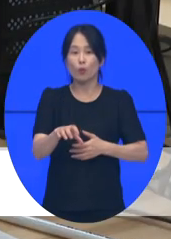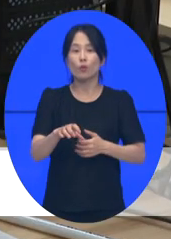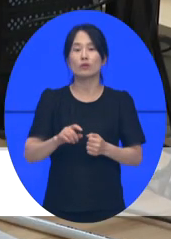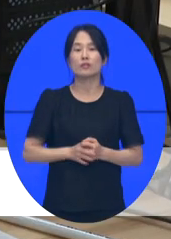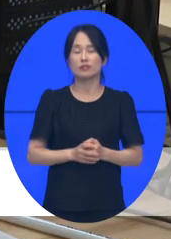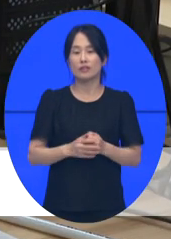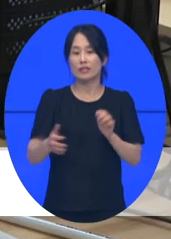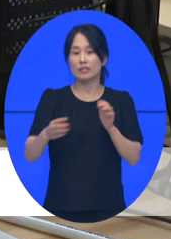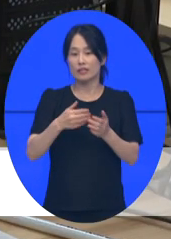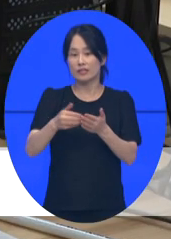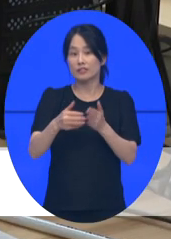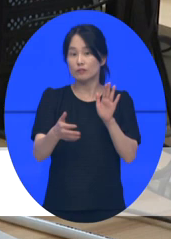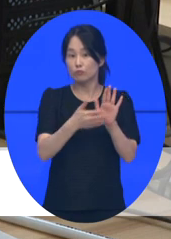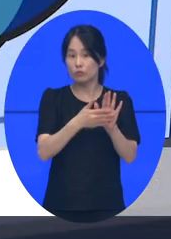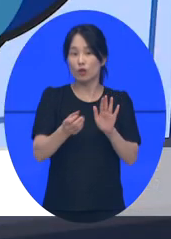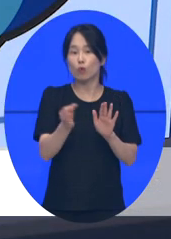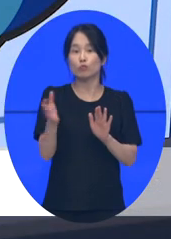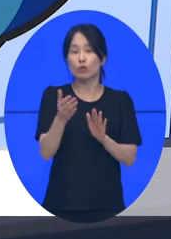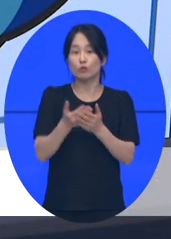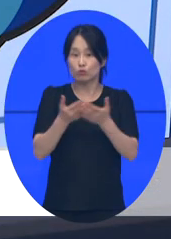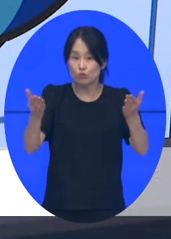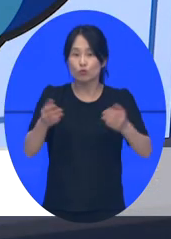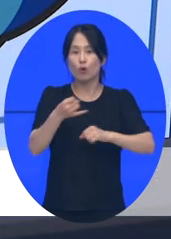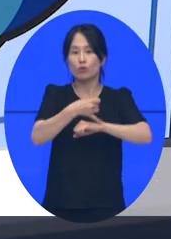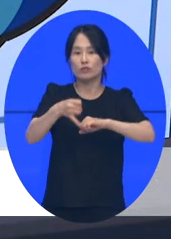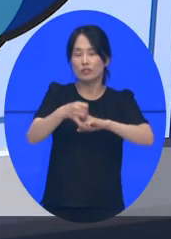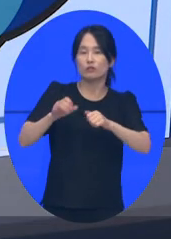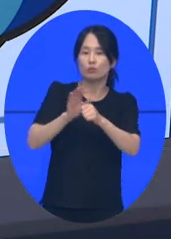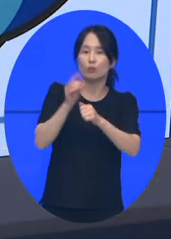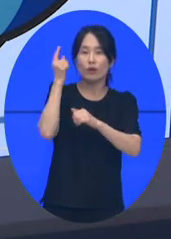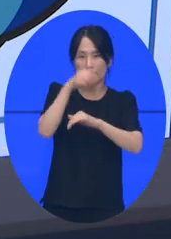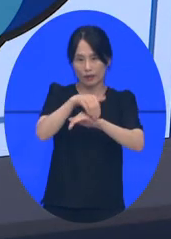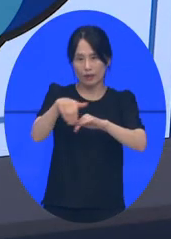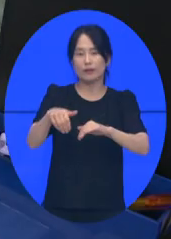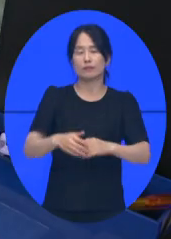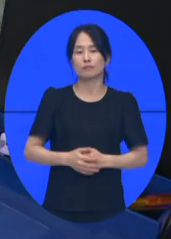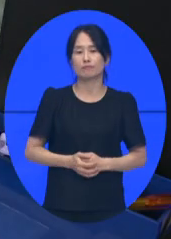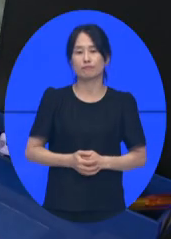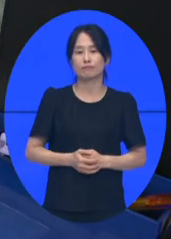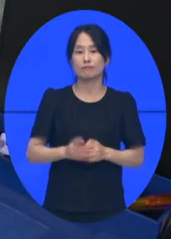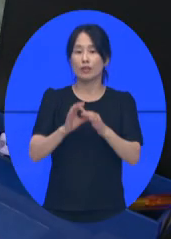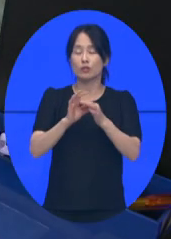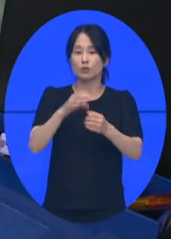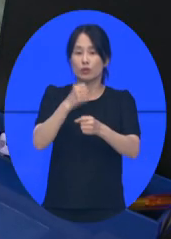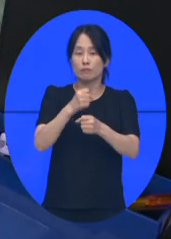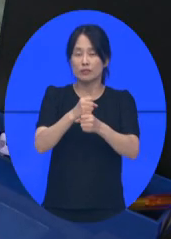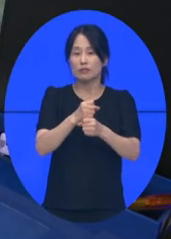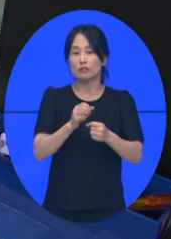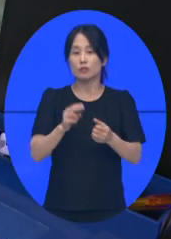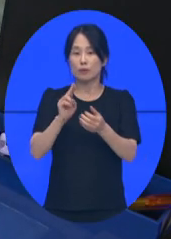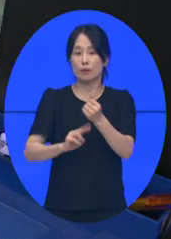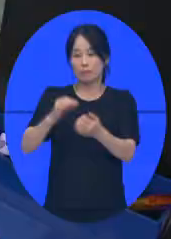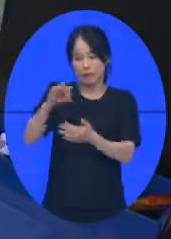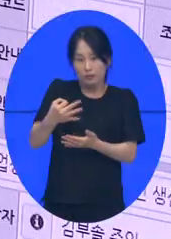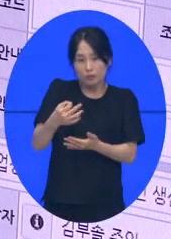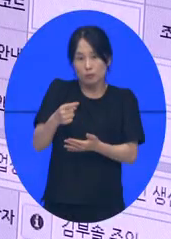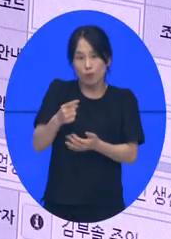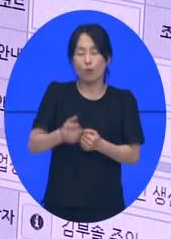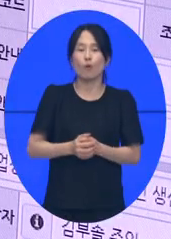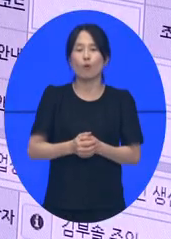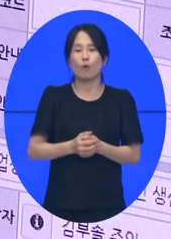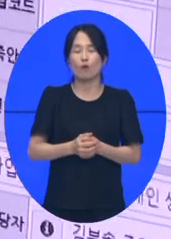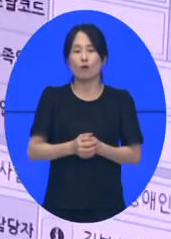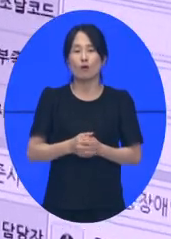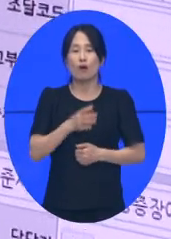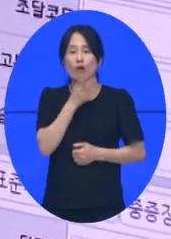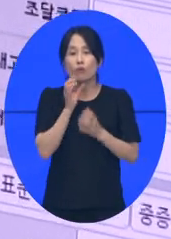경기도장애인직업재활시설협회에 봉공이 지식재산권을 무상으로 제공하고 디자인 컨설팅까지 지원합니다. 이를 통해 만들어진 제품 판매 수익금은